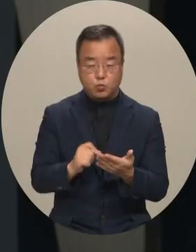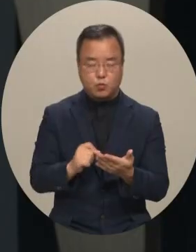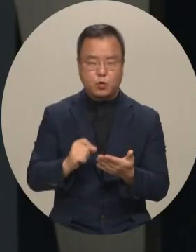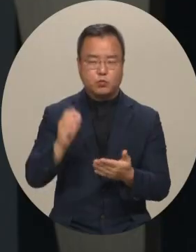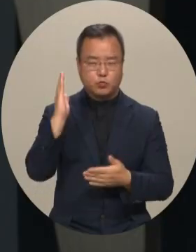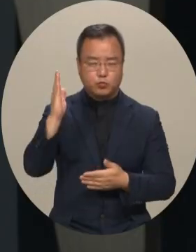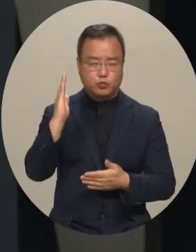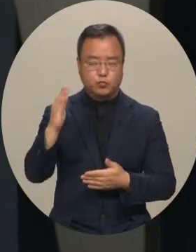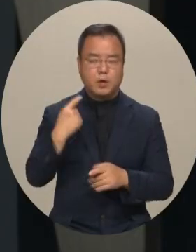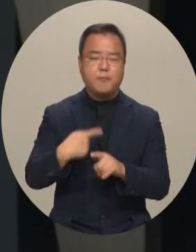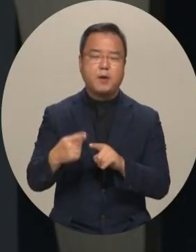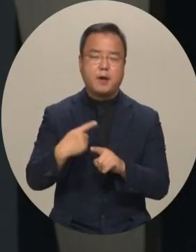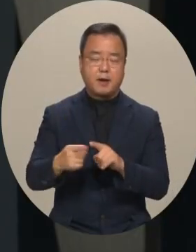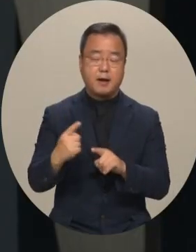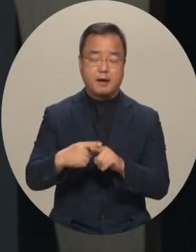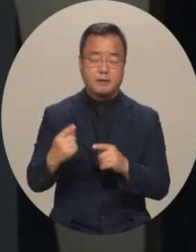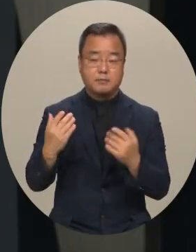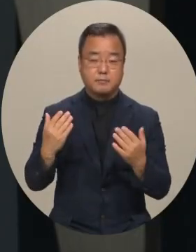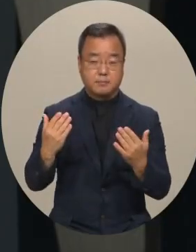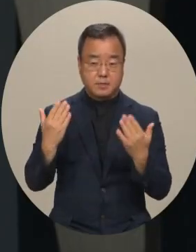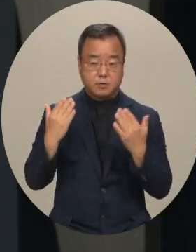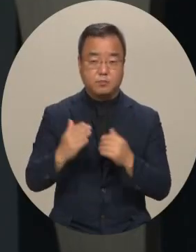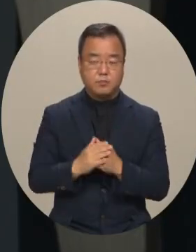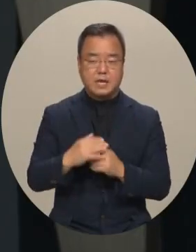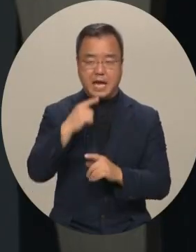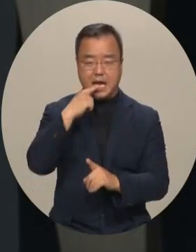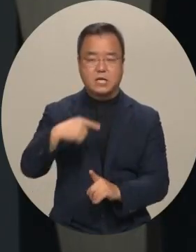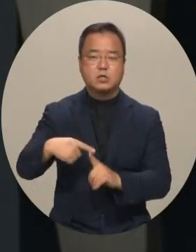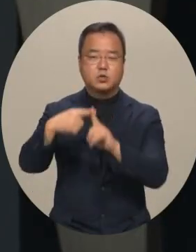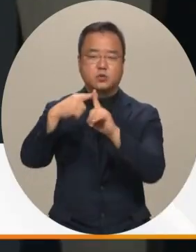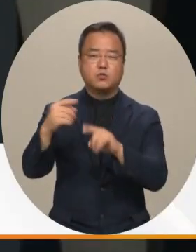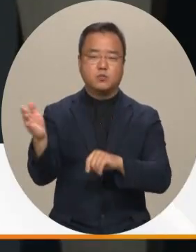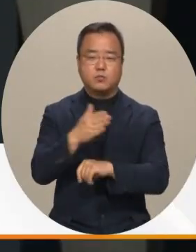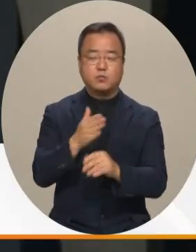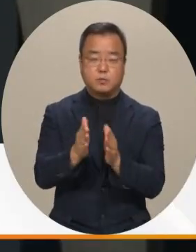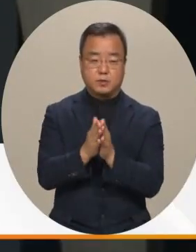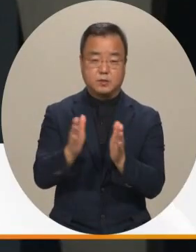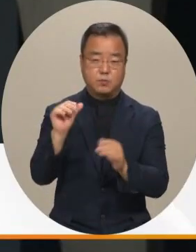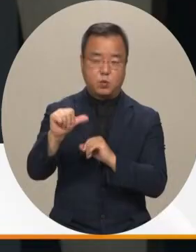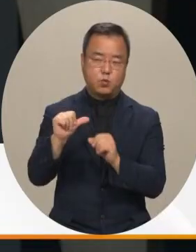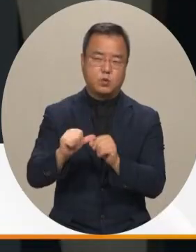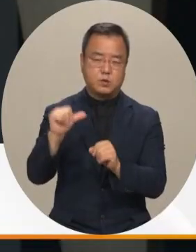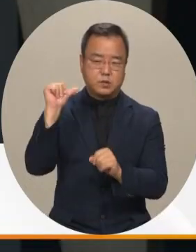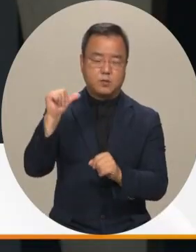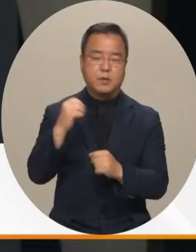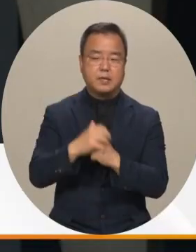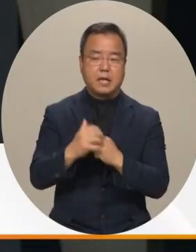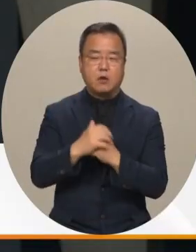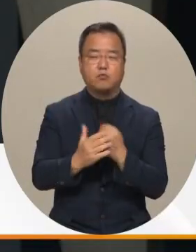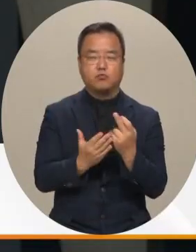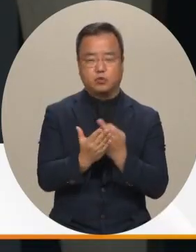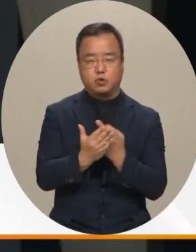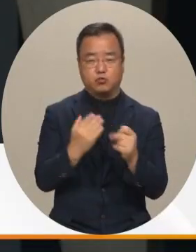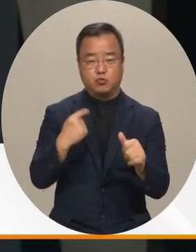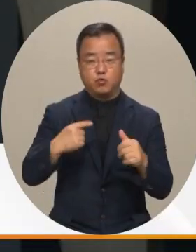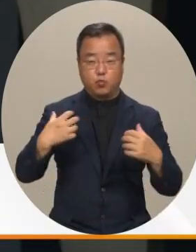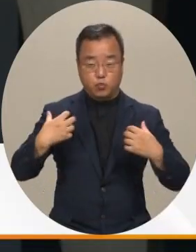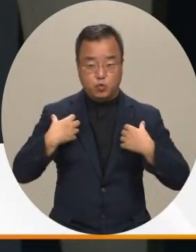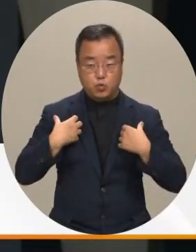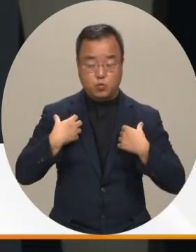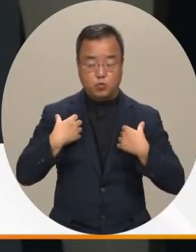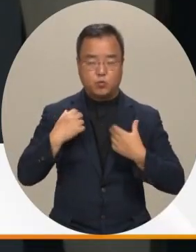학교 프로그램입니다 스위스에서 시작한 아비 교육은 국내에선 5년 전 대구와 제주 교육청이 도입하면서 관심을